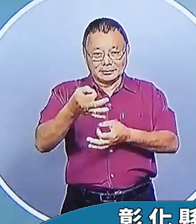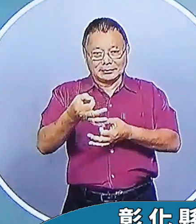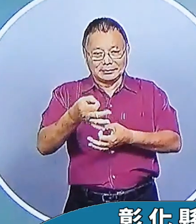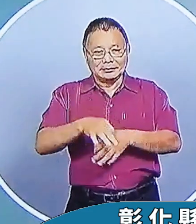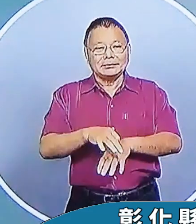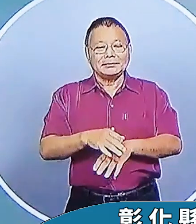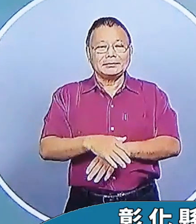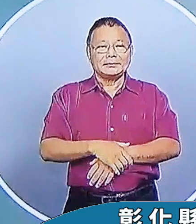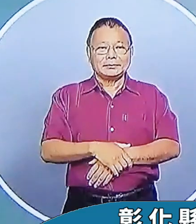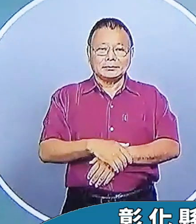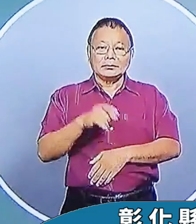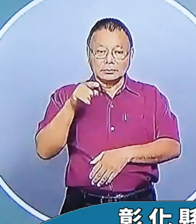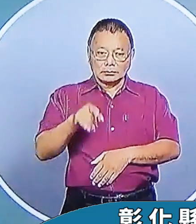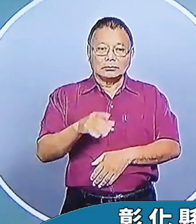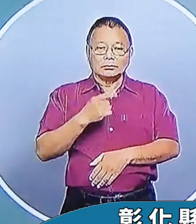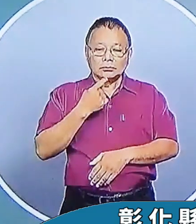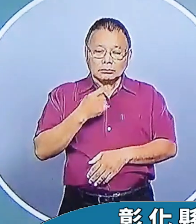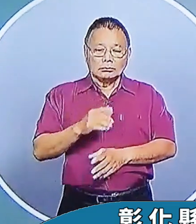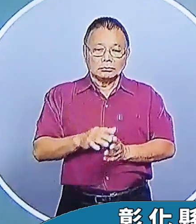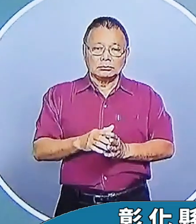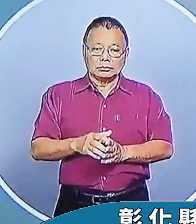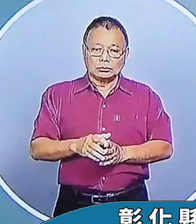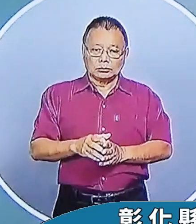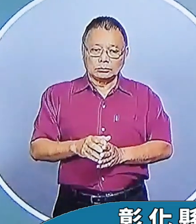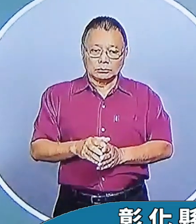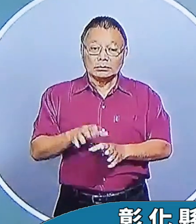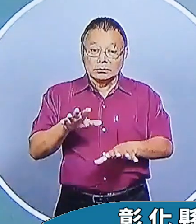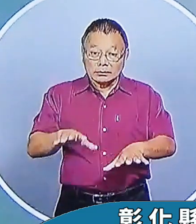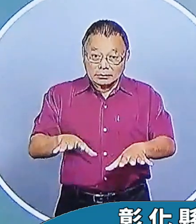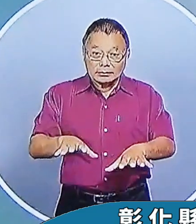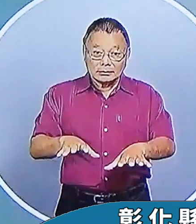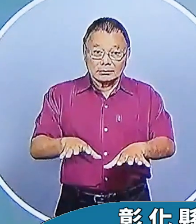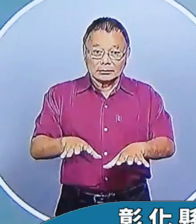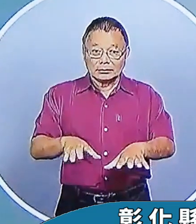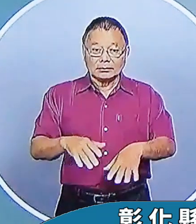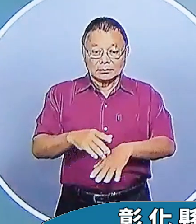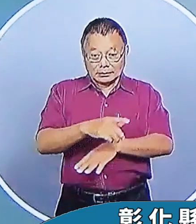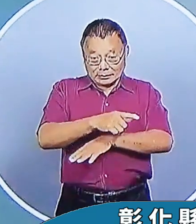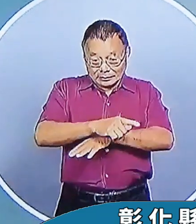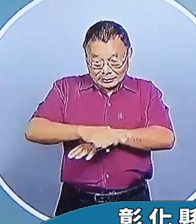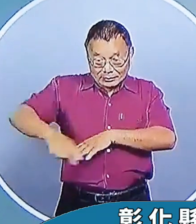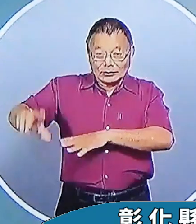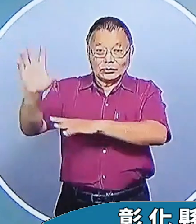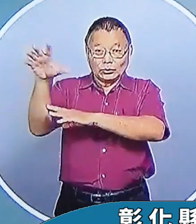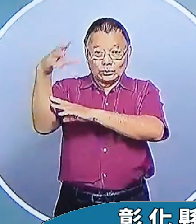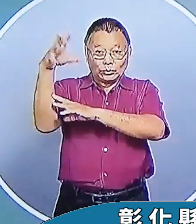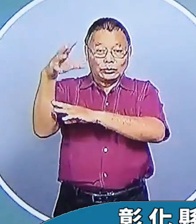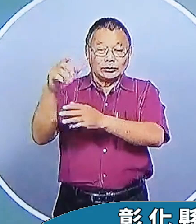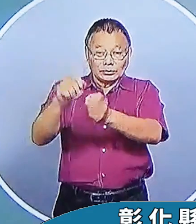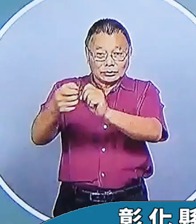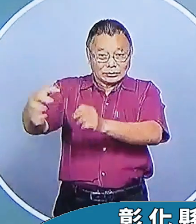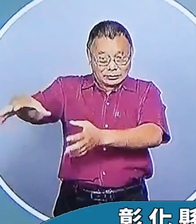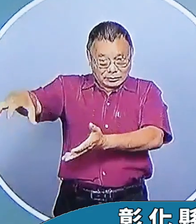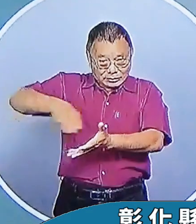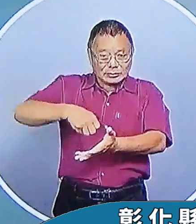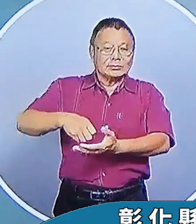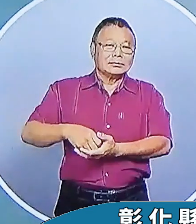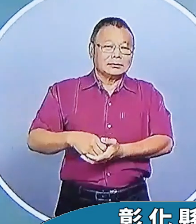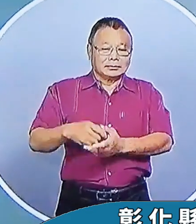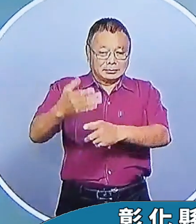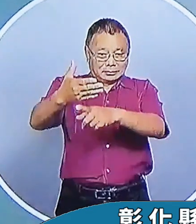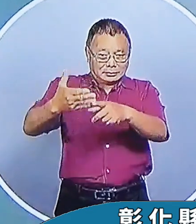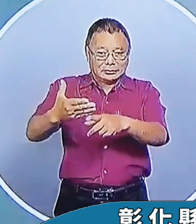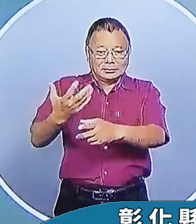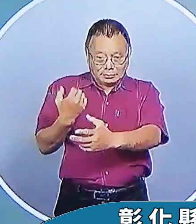吼369，这个部分吼我是要由咱目前的这个离岸供电的这个税收营业税的一